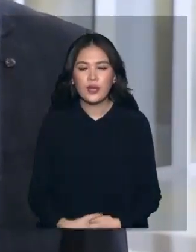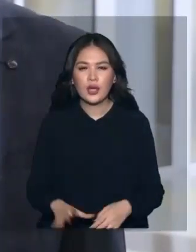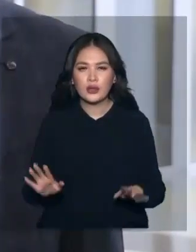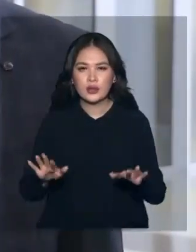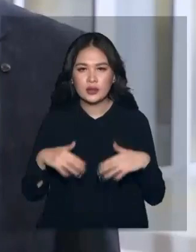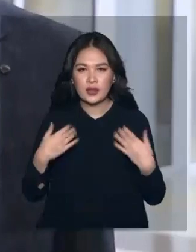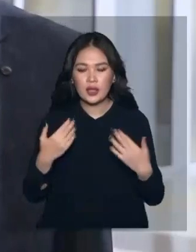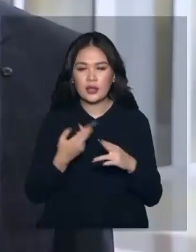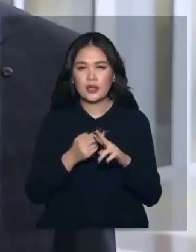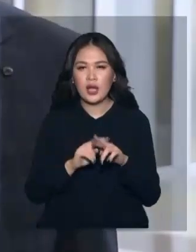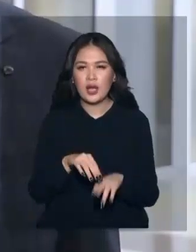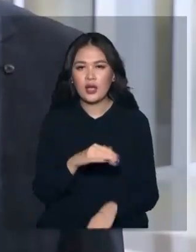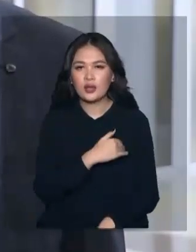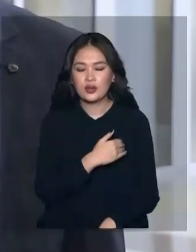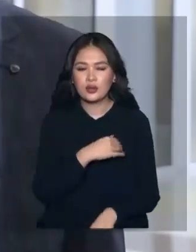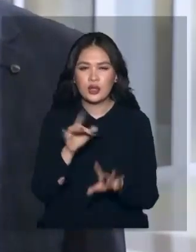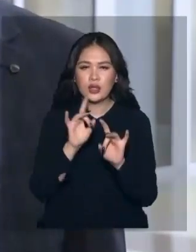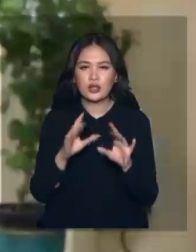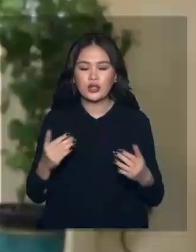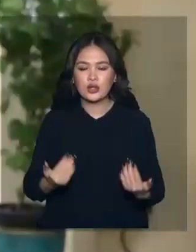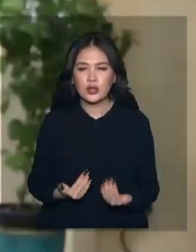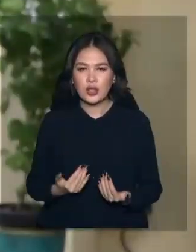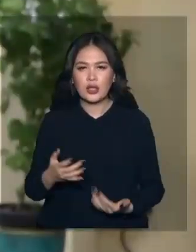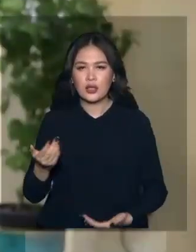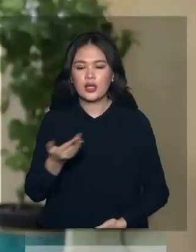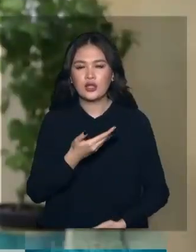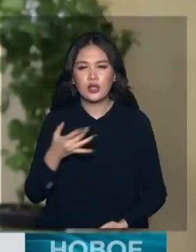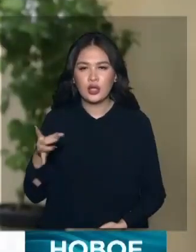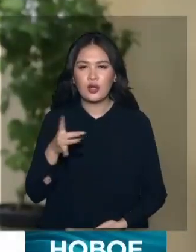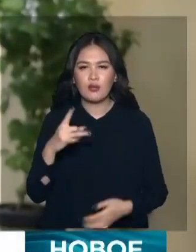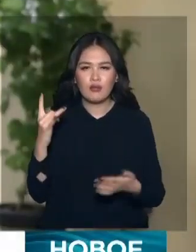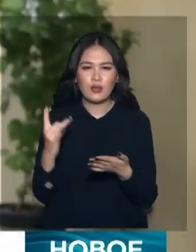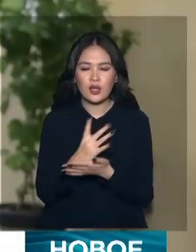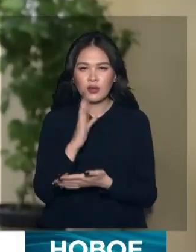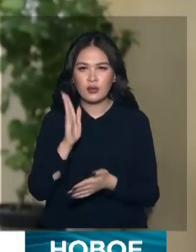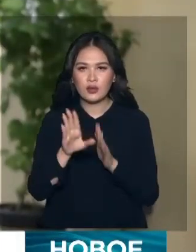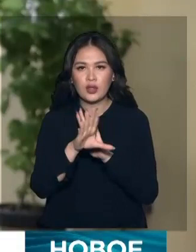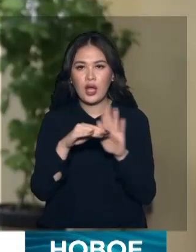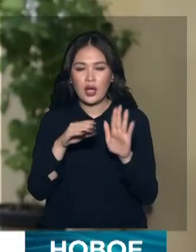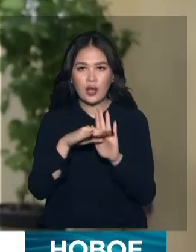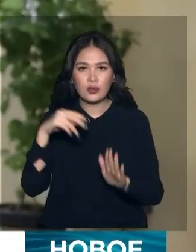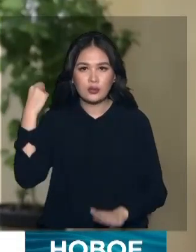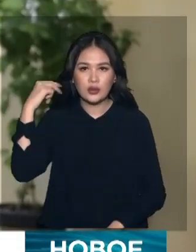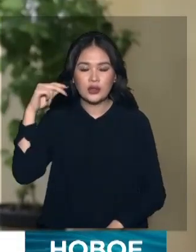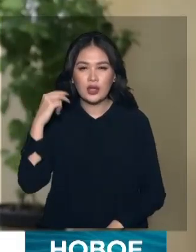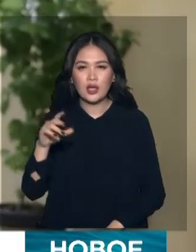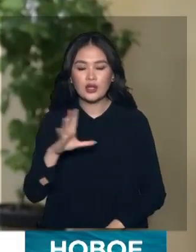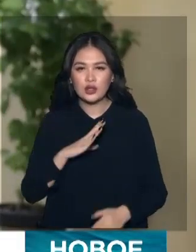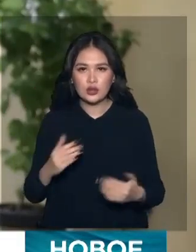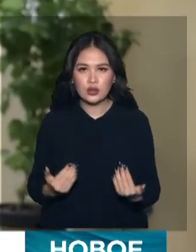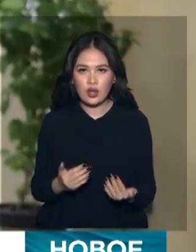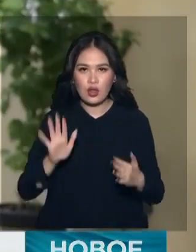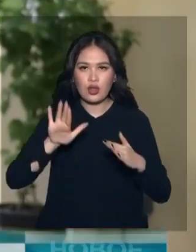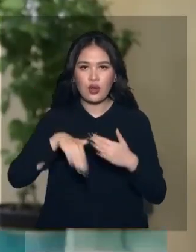Приветствую, коллеги. Хочу отметить, что жители нашего региона впервые примут в предстоящих президентских выборах в качестве жителей